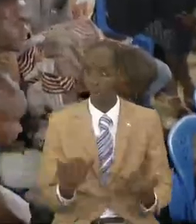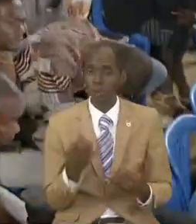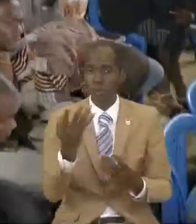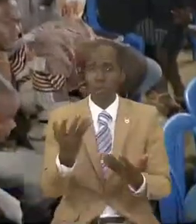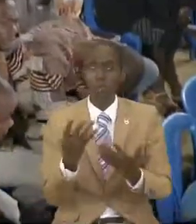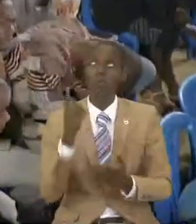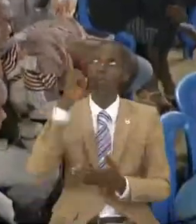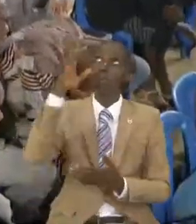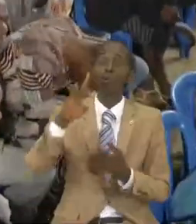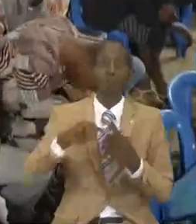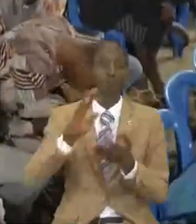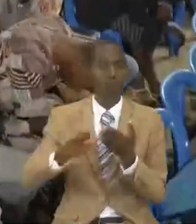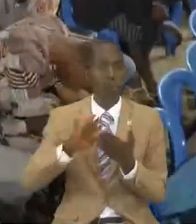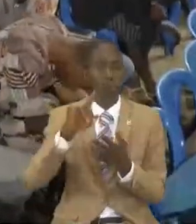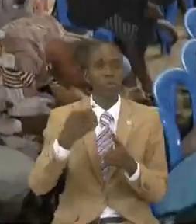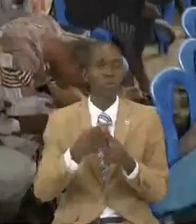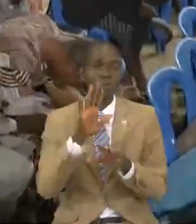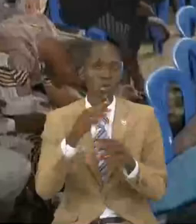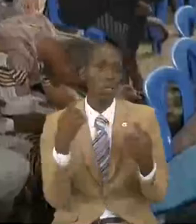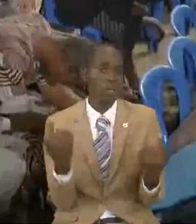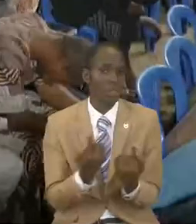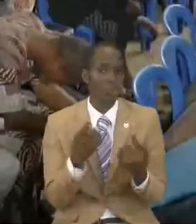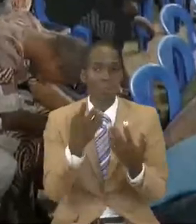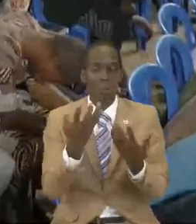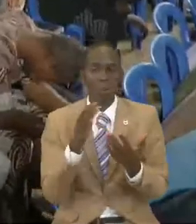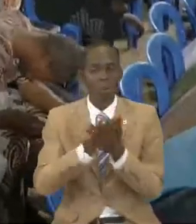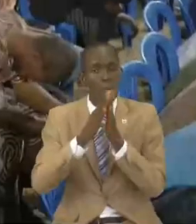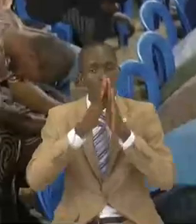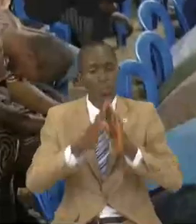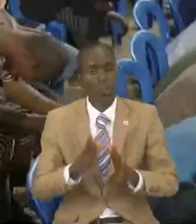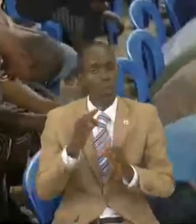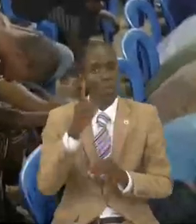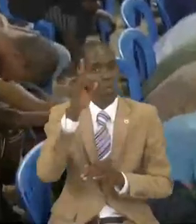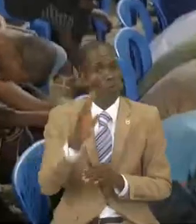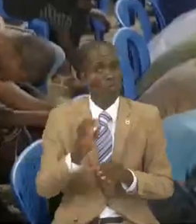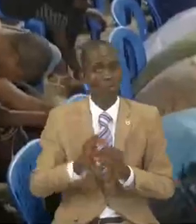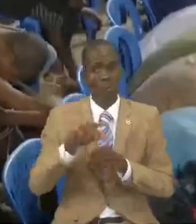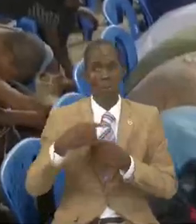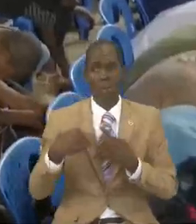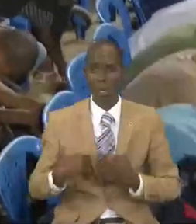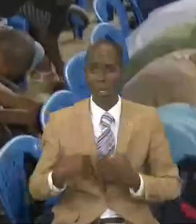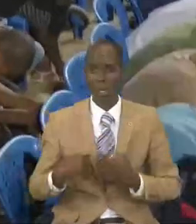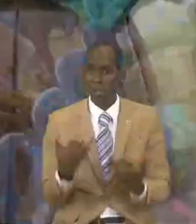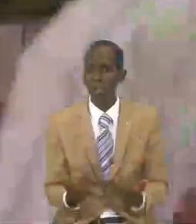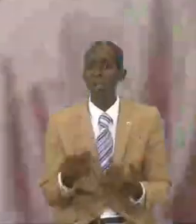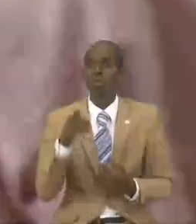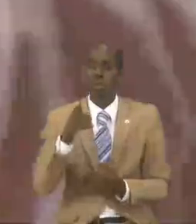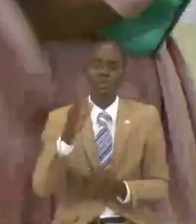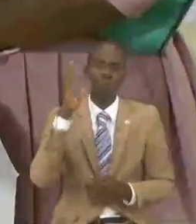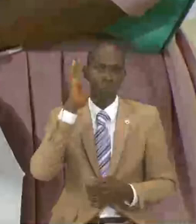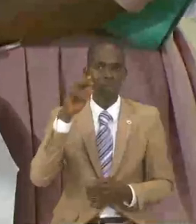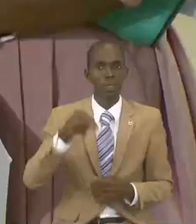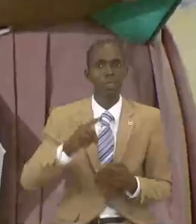le pardon, tu veux le salut, tu veux la paix de Dieu dans ton cœur. Lève ta main, et si tu lèves la main,